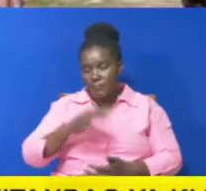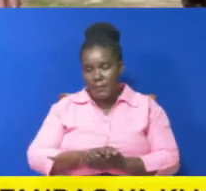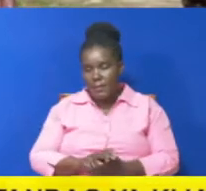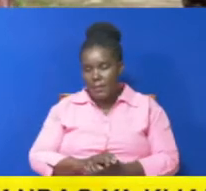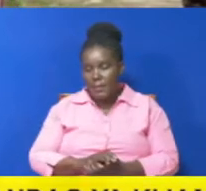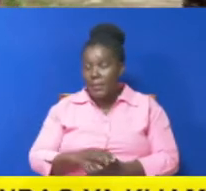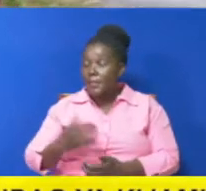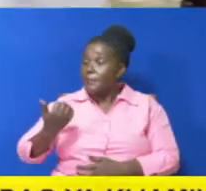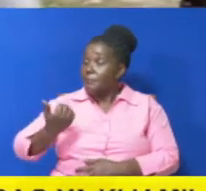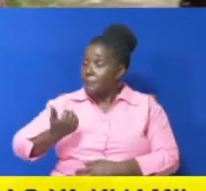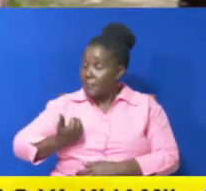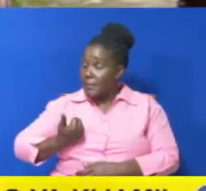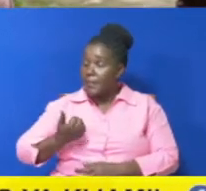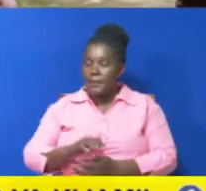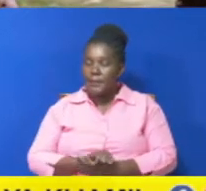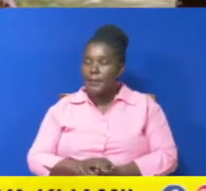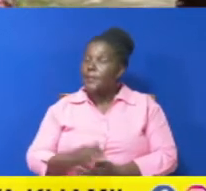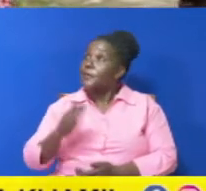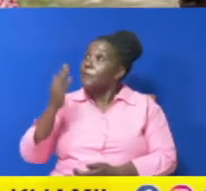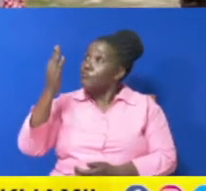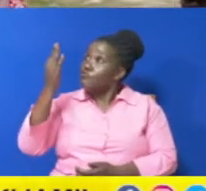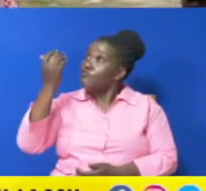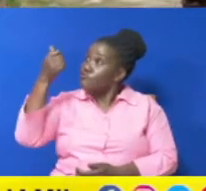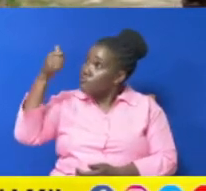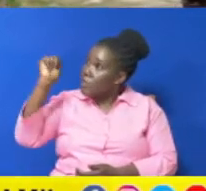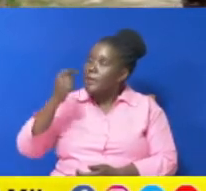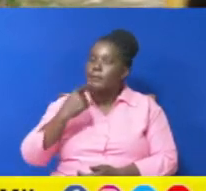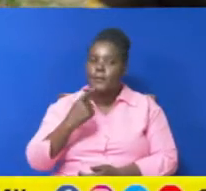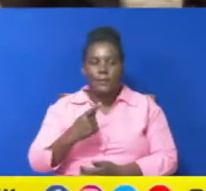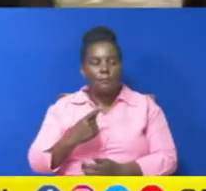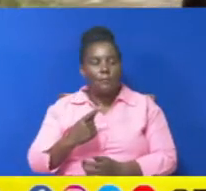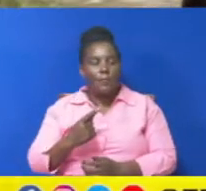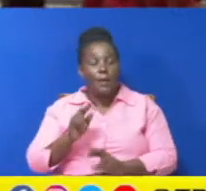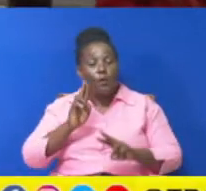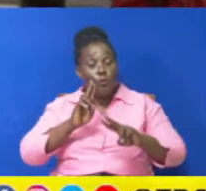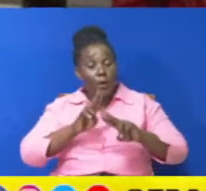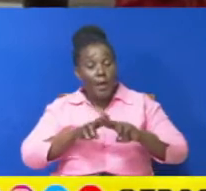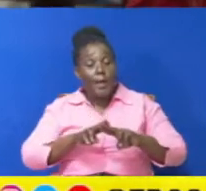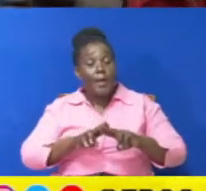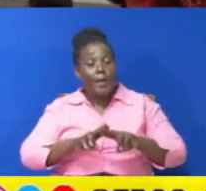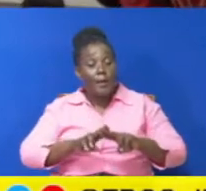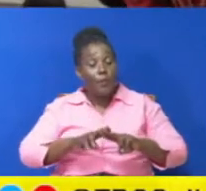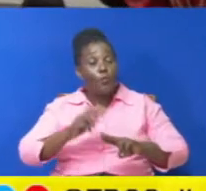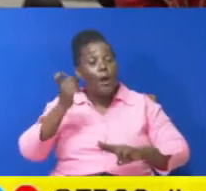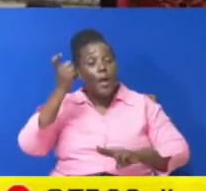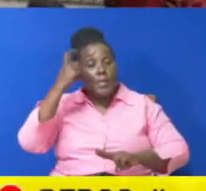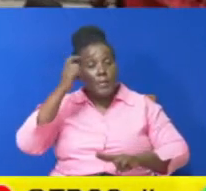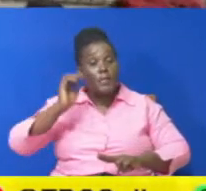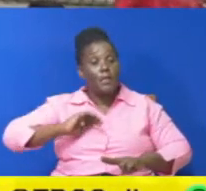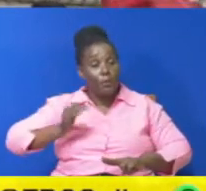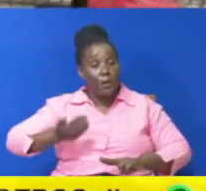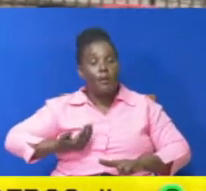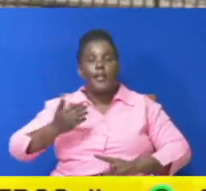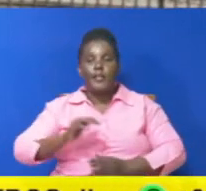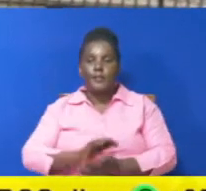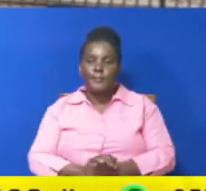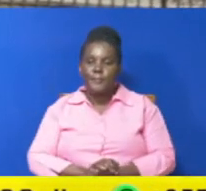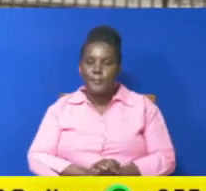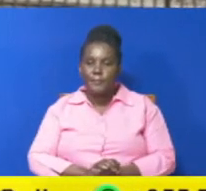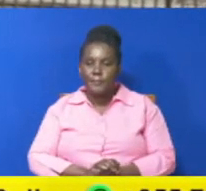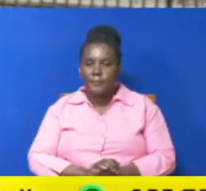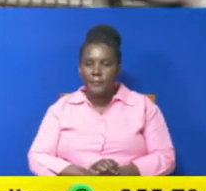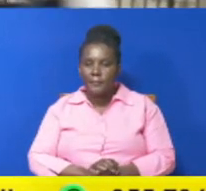Mwenyezi Mungu mwenyewe anakuambia nabii tuishi nao kwa kuwatazama sana. Kwa sasa hivi sema kule matukio yanatokea